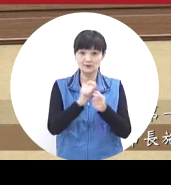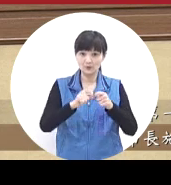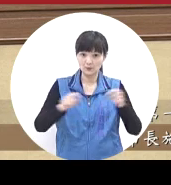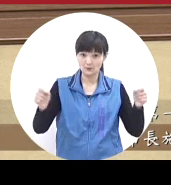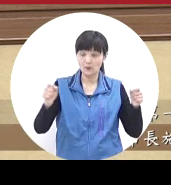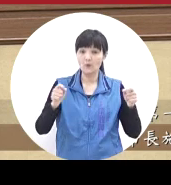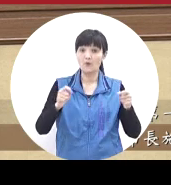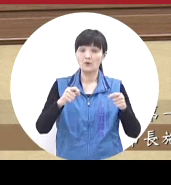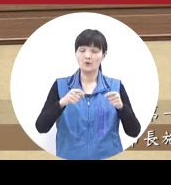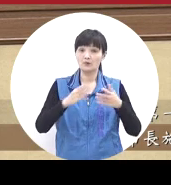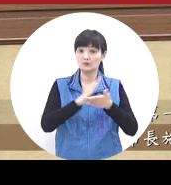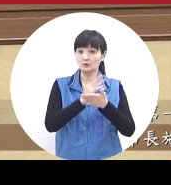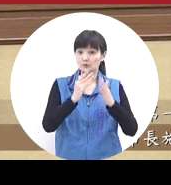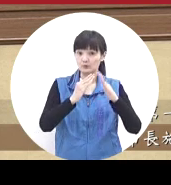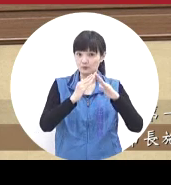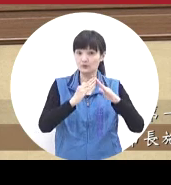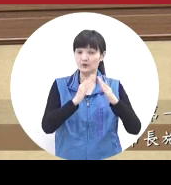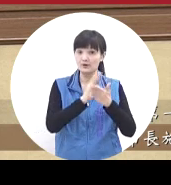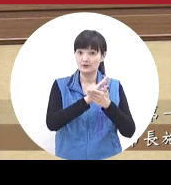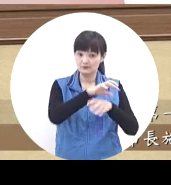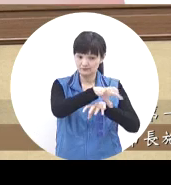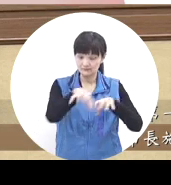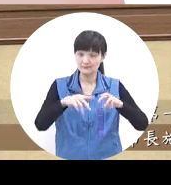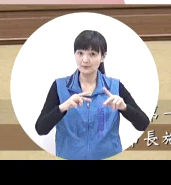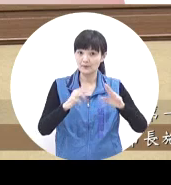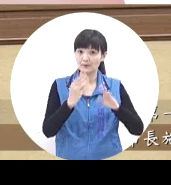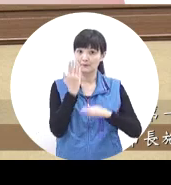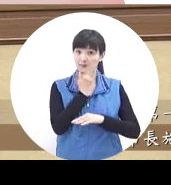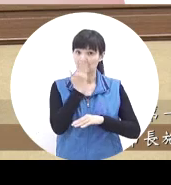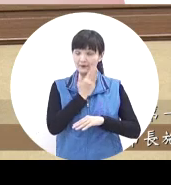让市民有一个优质的阅读环境。